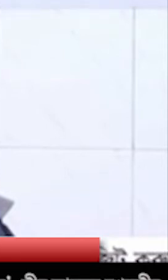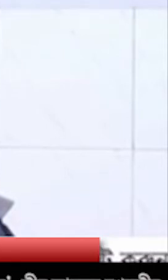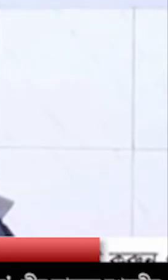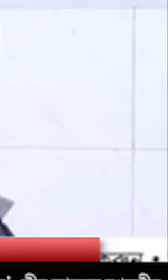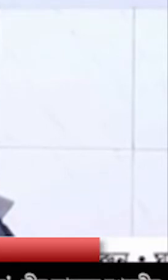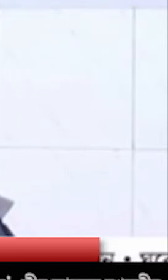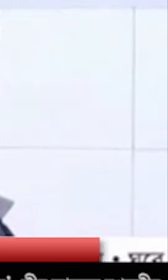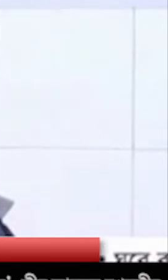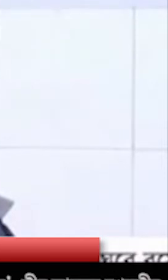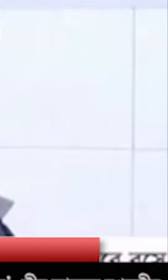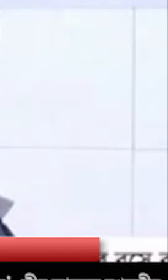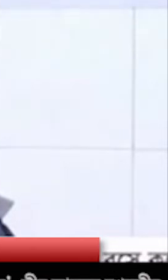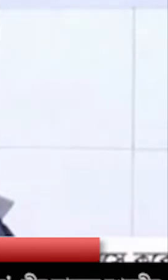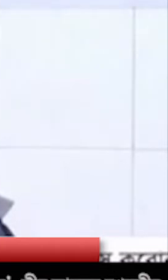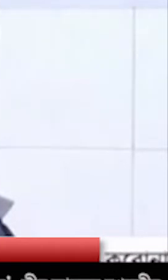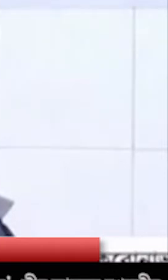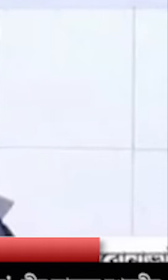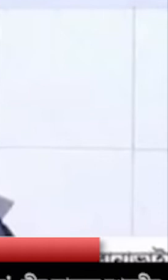স্বাস্থ্য অধিদপ্তর কর্তৃক প্রচারিত